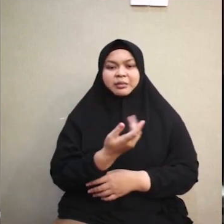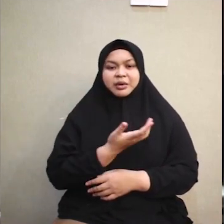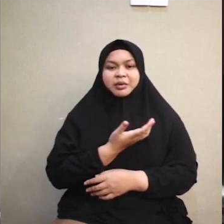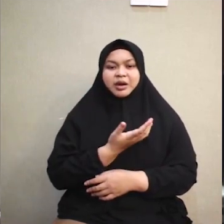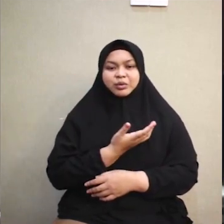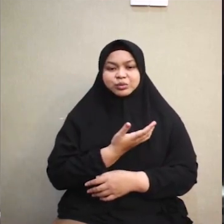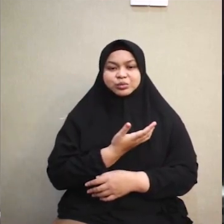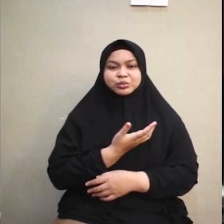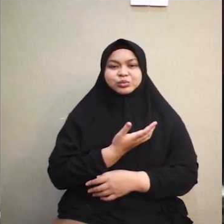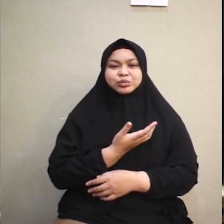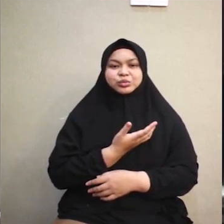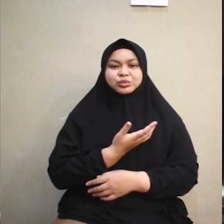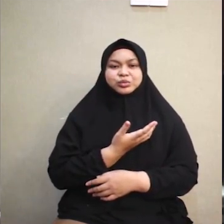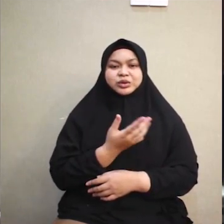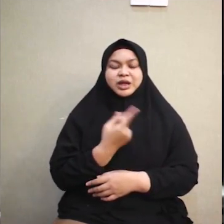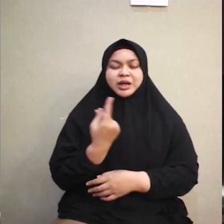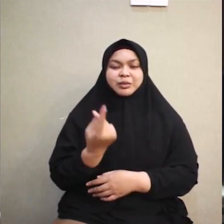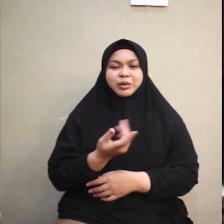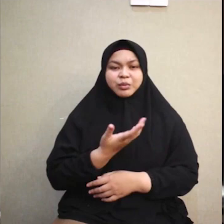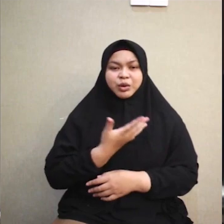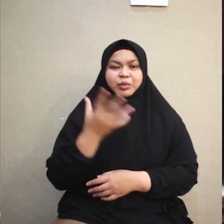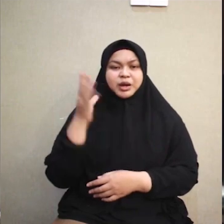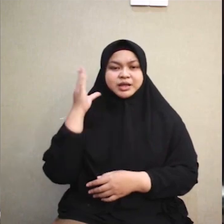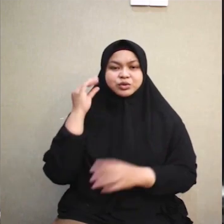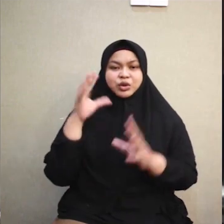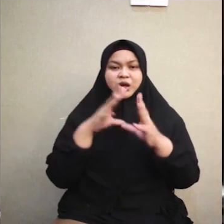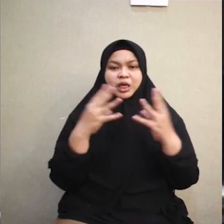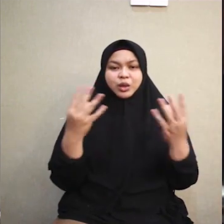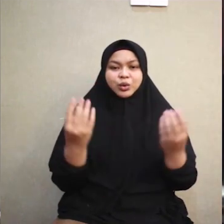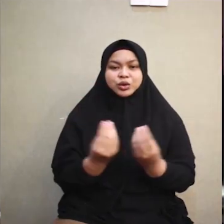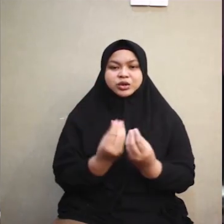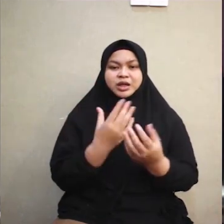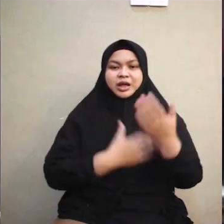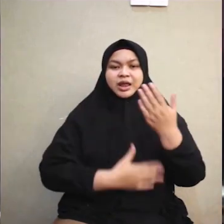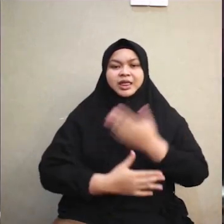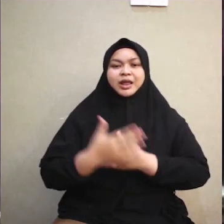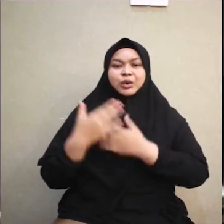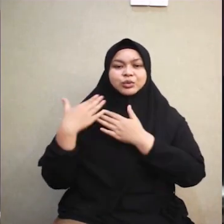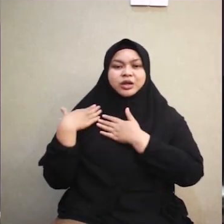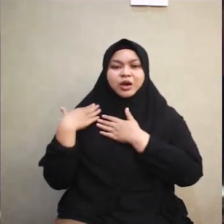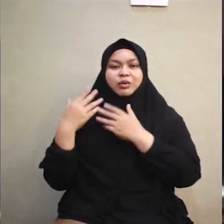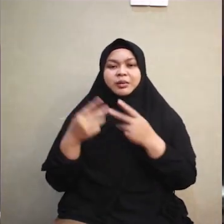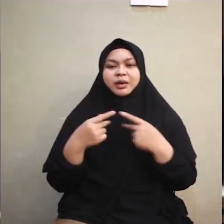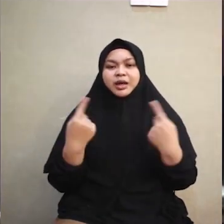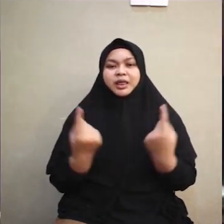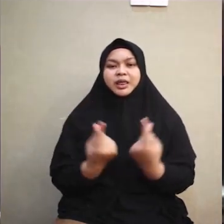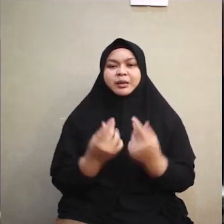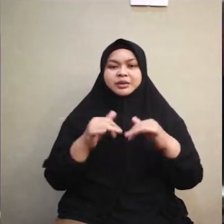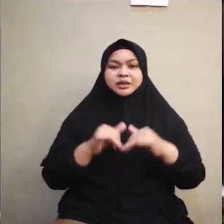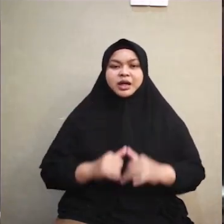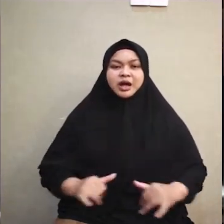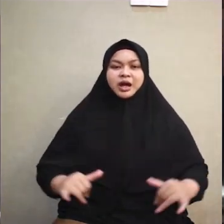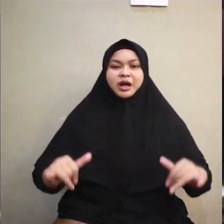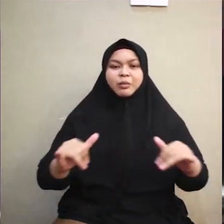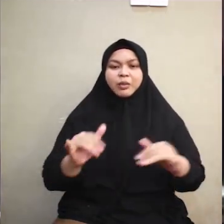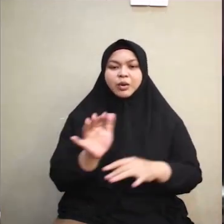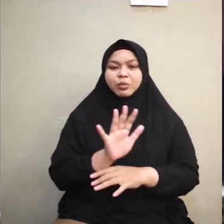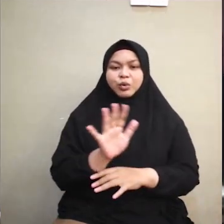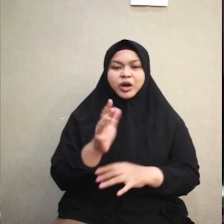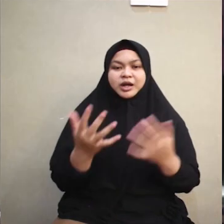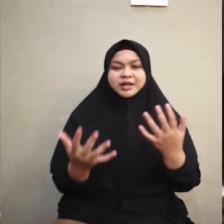kita semua ingin bahwa isu inklusi difabel ini adalah tanggung jawab kita bersama bukan hanya